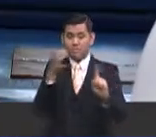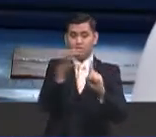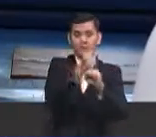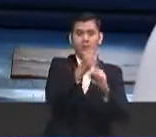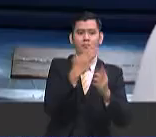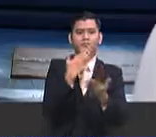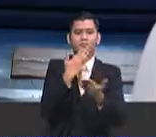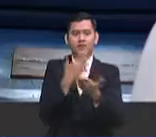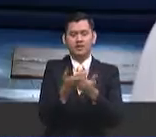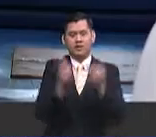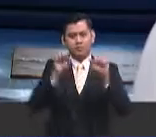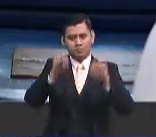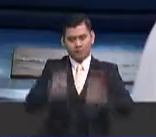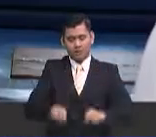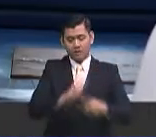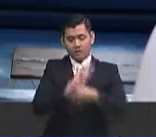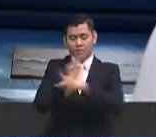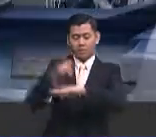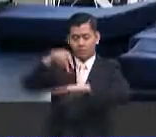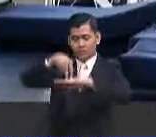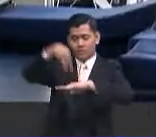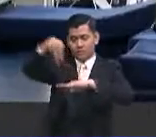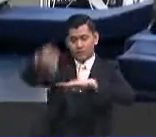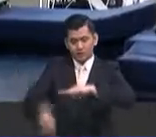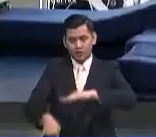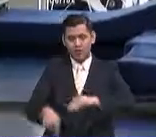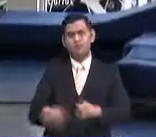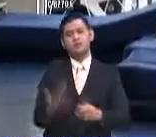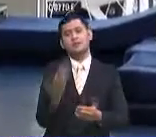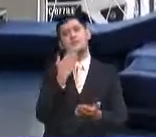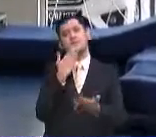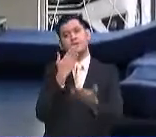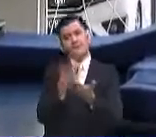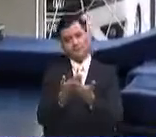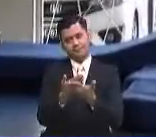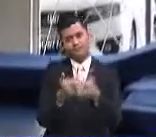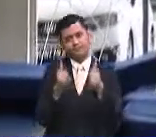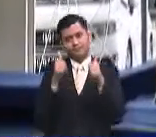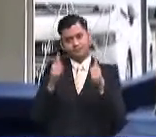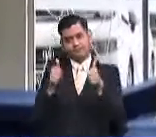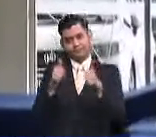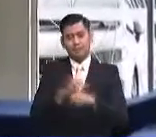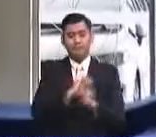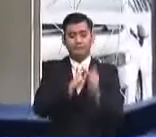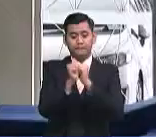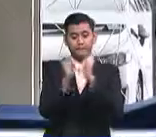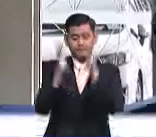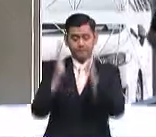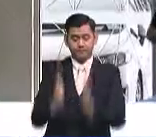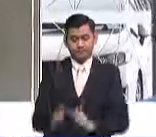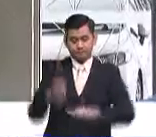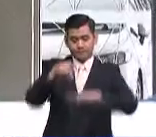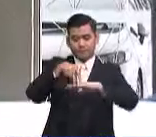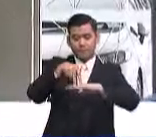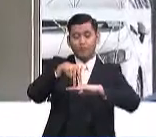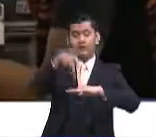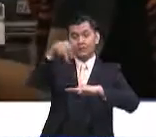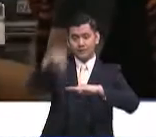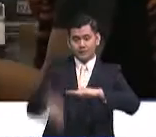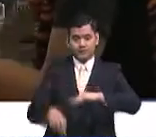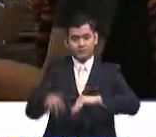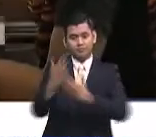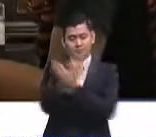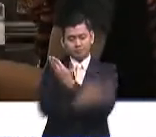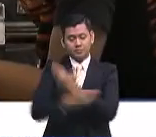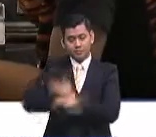confidently he actually managed his dives well. Atlet terjun negara lain yang mengintai peluang untuk layak ke